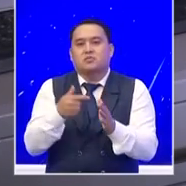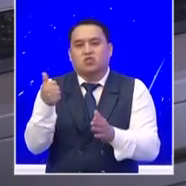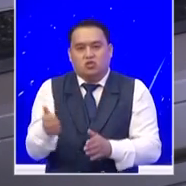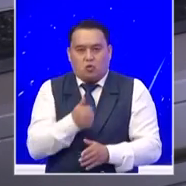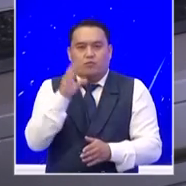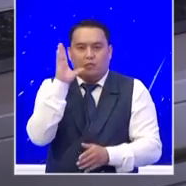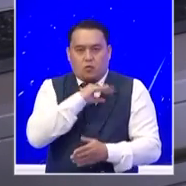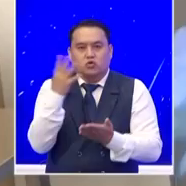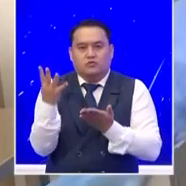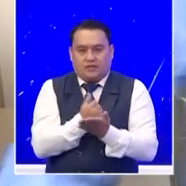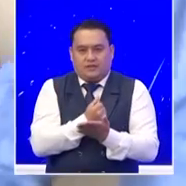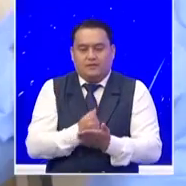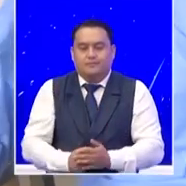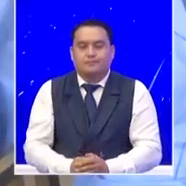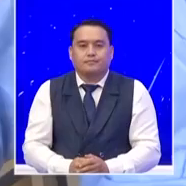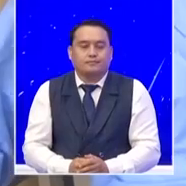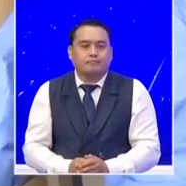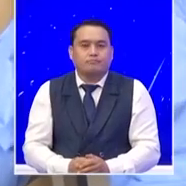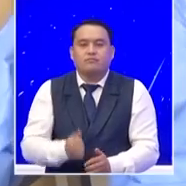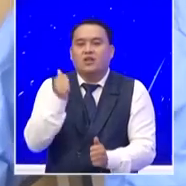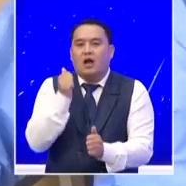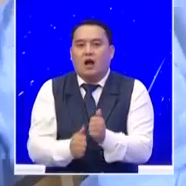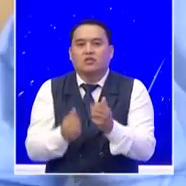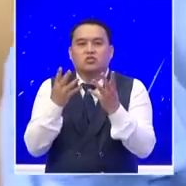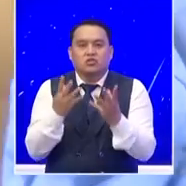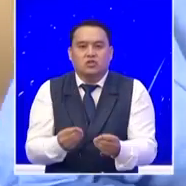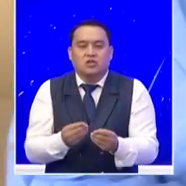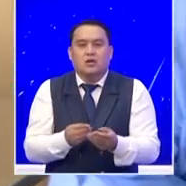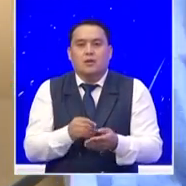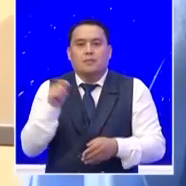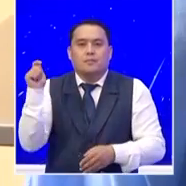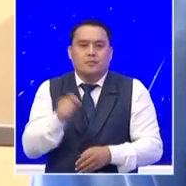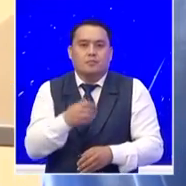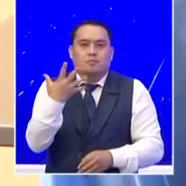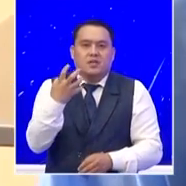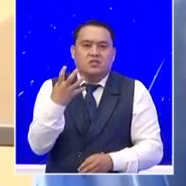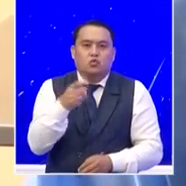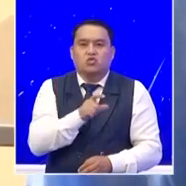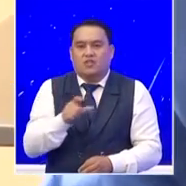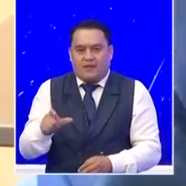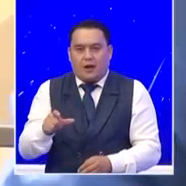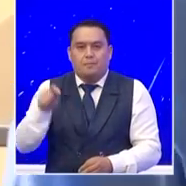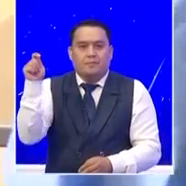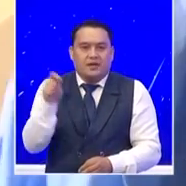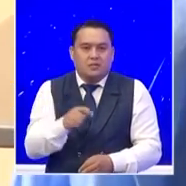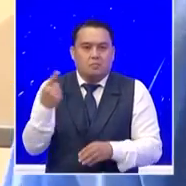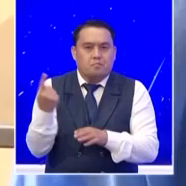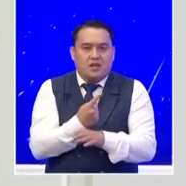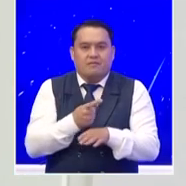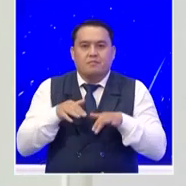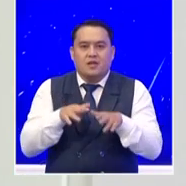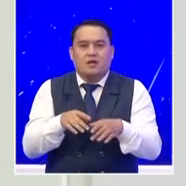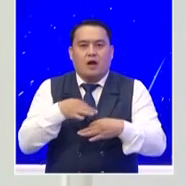7 часов. Ежедневно Имбекши-Казахскую районную больницу посещает до 500 человек. Всех пришедших первым делом